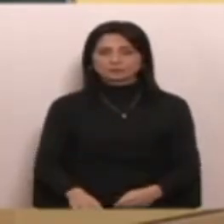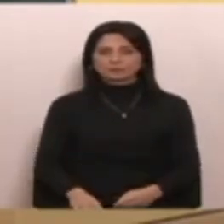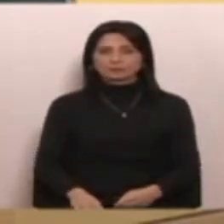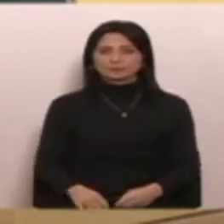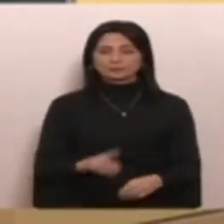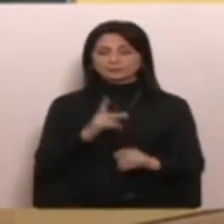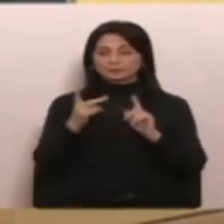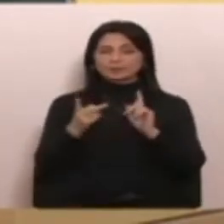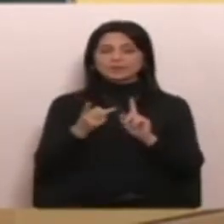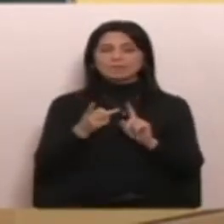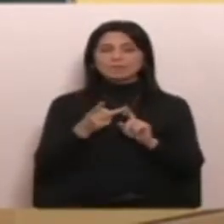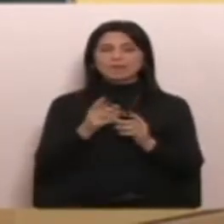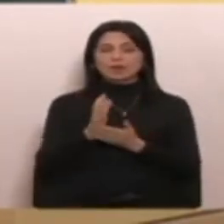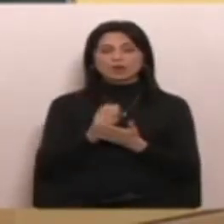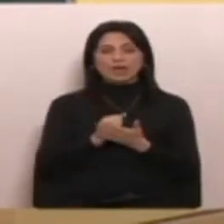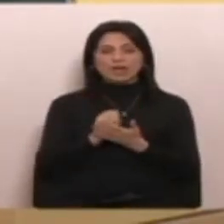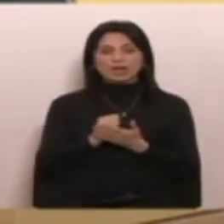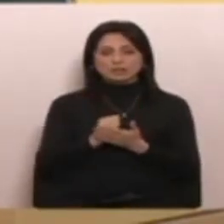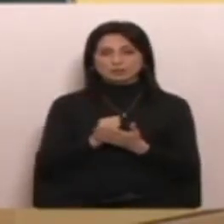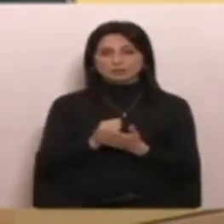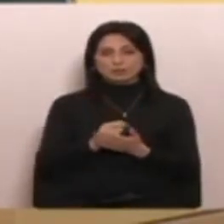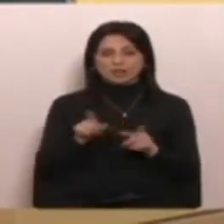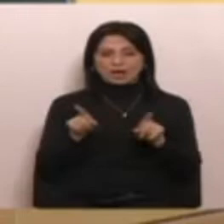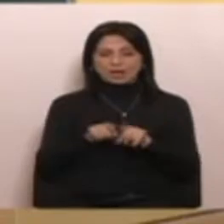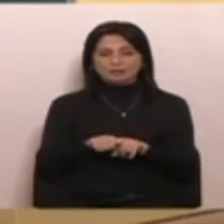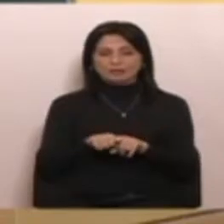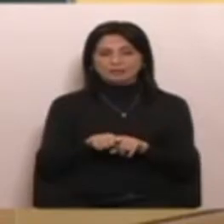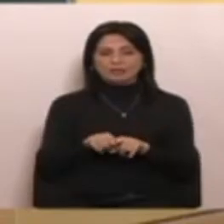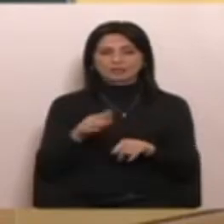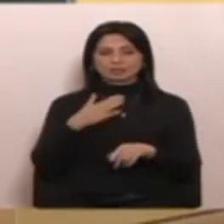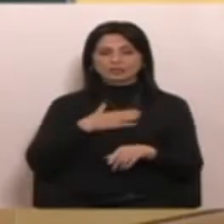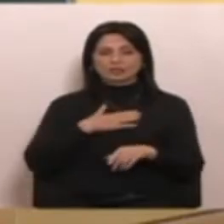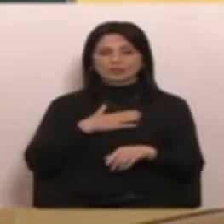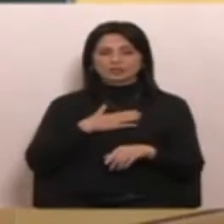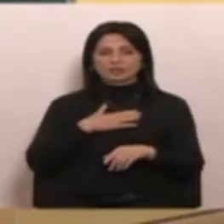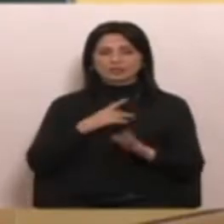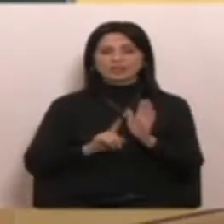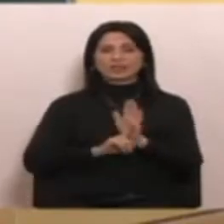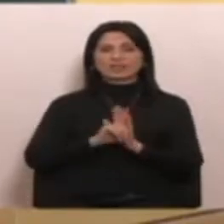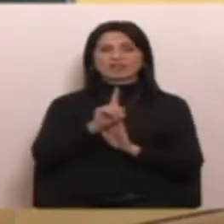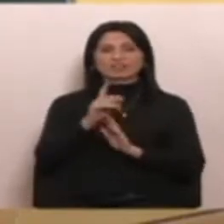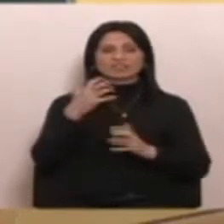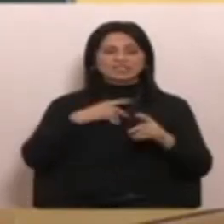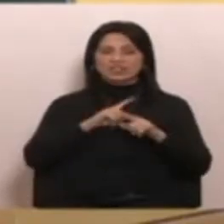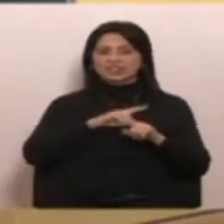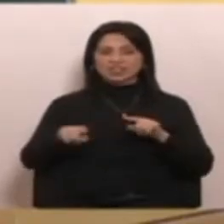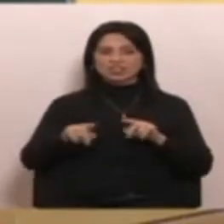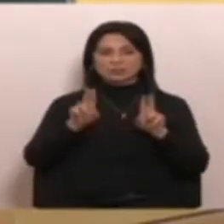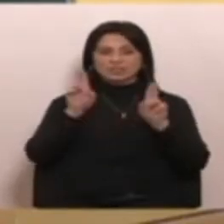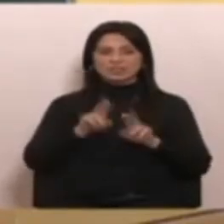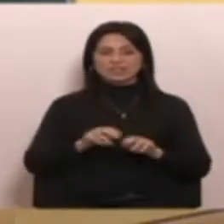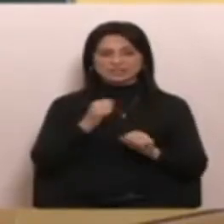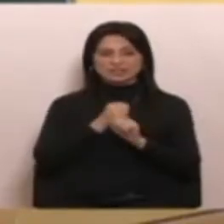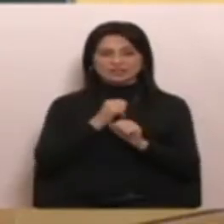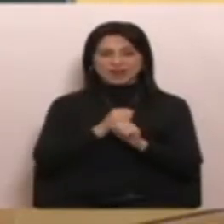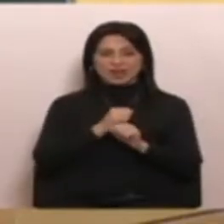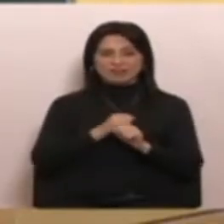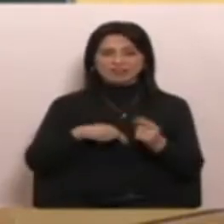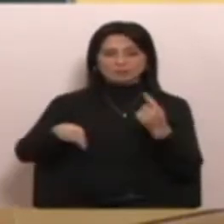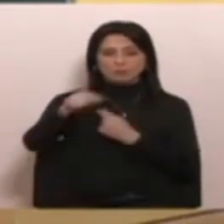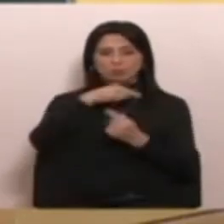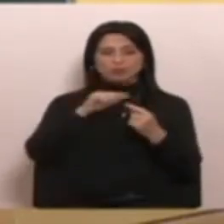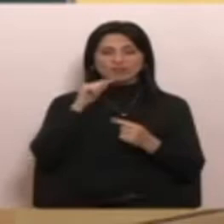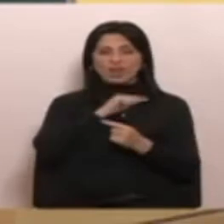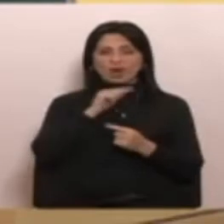მეორე რესურსი, რომელიც ასევე ჩვენ დავიწყეთ და დაჩქარებული წესით ვთავთ ეკონომიკურ ბრუნვაში და